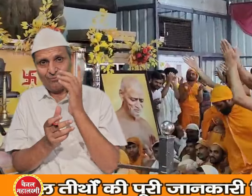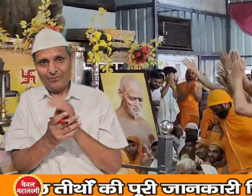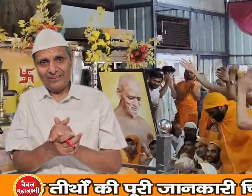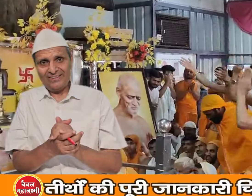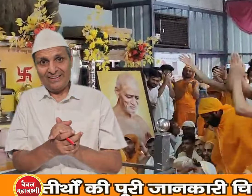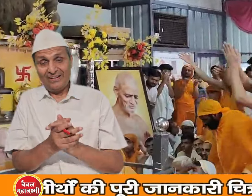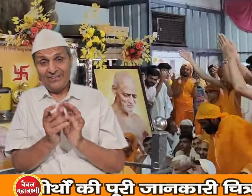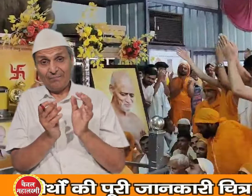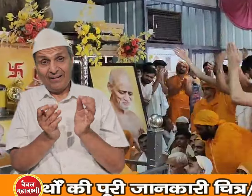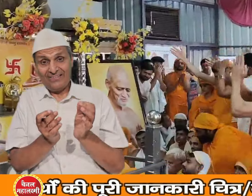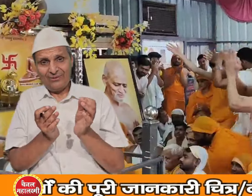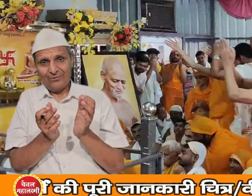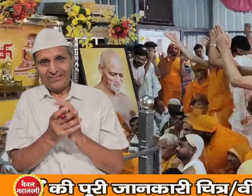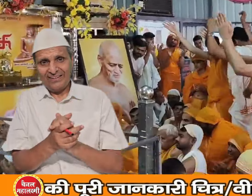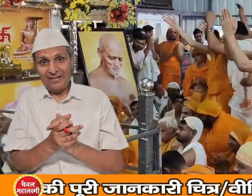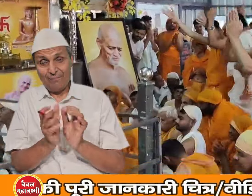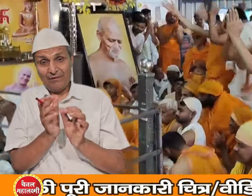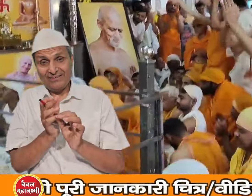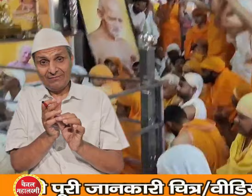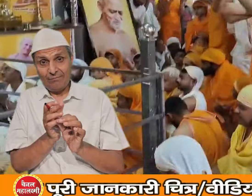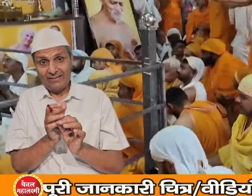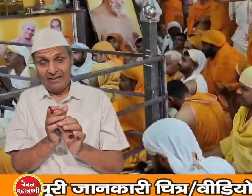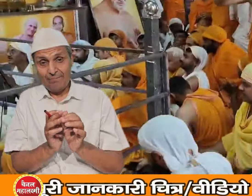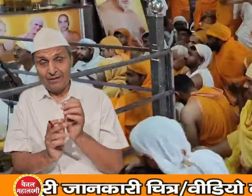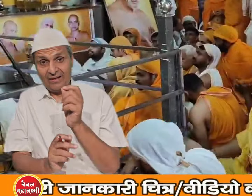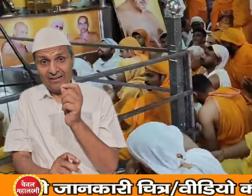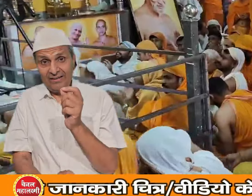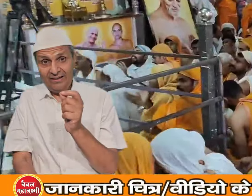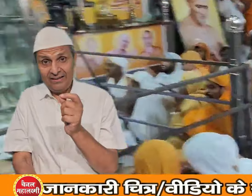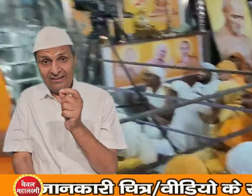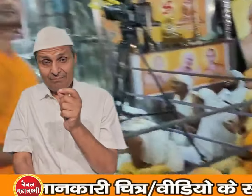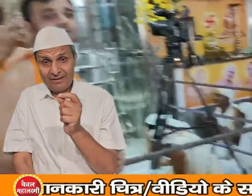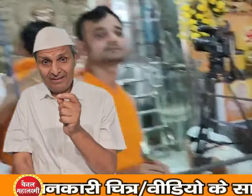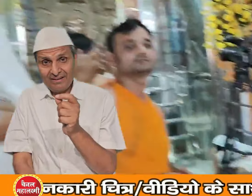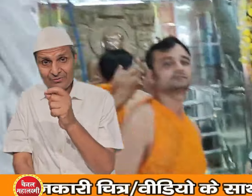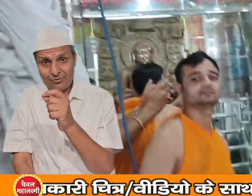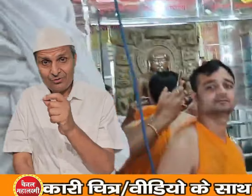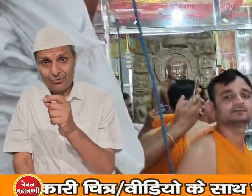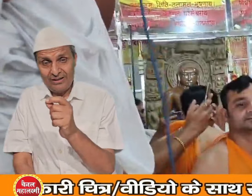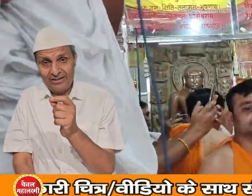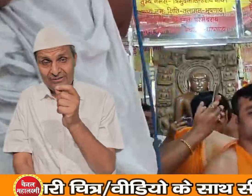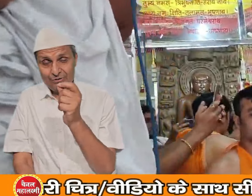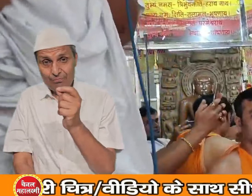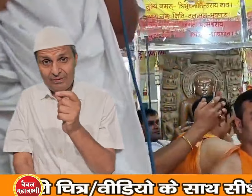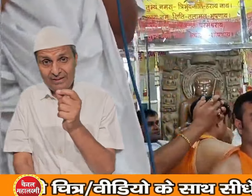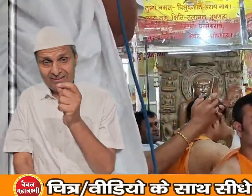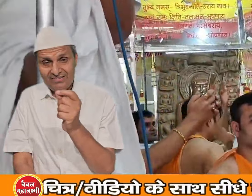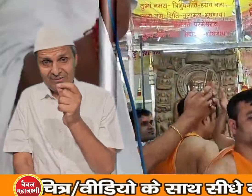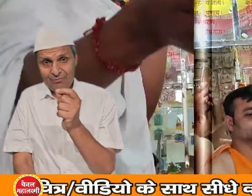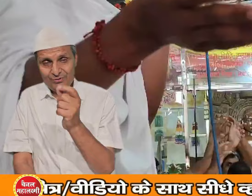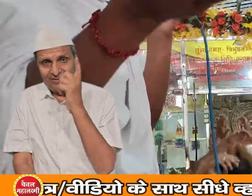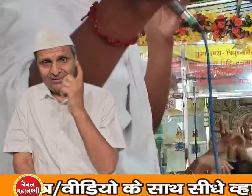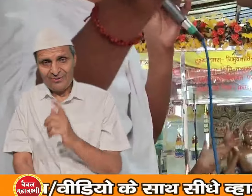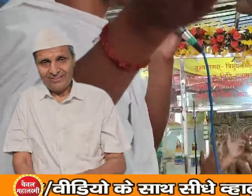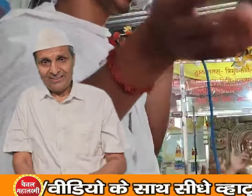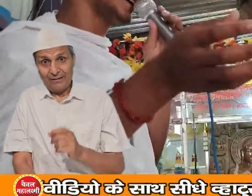सैकड़ों में हो जाते हैं यहां पर ऐसे लोग आते हैं मनवांछित फल पाते हैं कहते हैं एक यहां पर है गांव से थोड़े दूर के जिनको 15 साल से